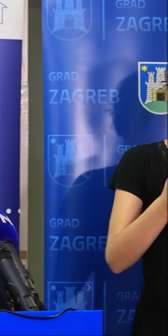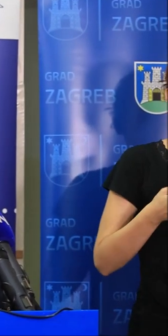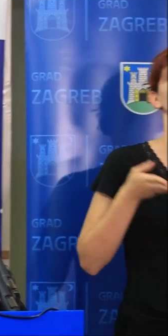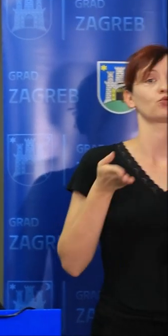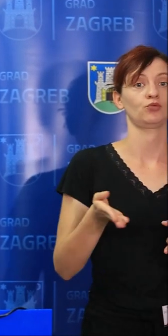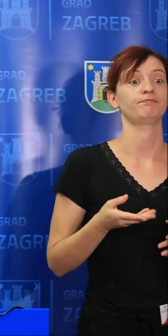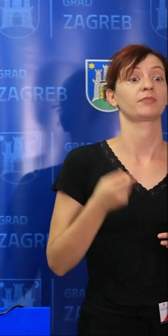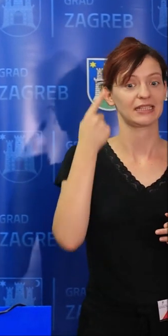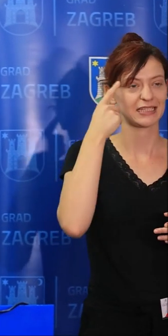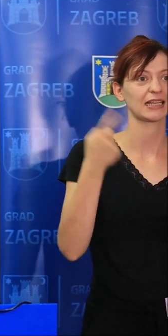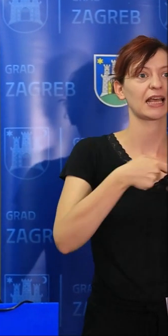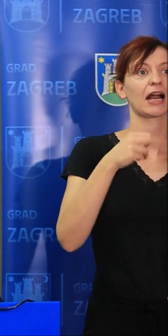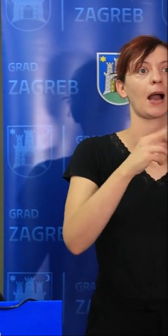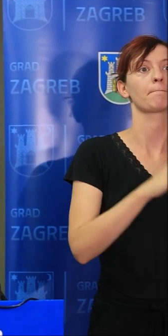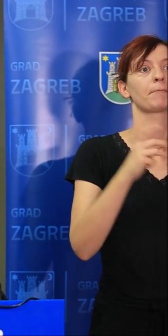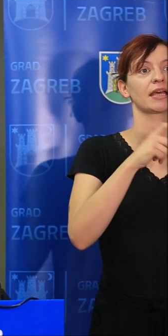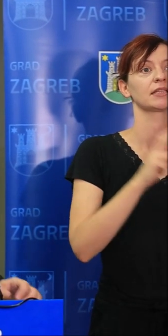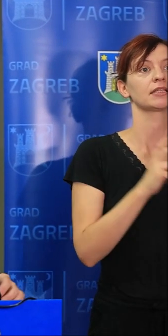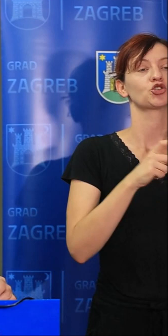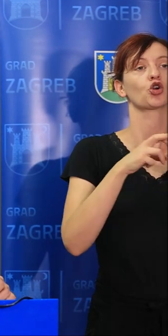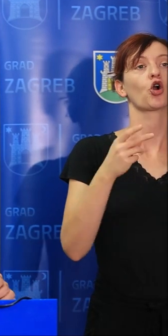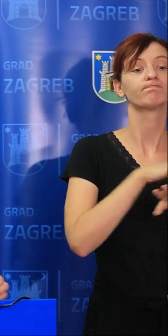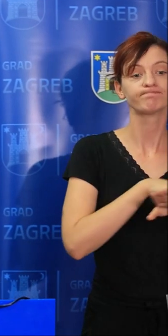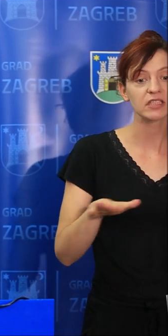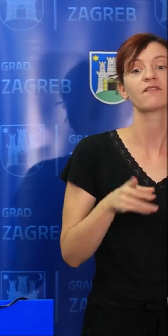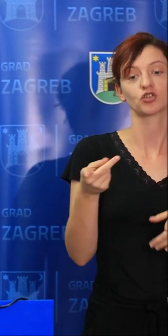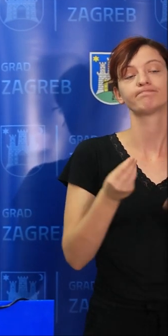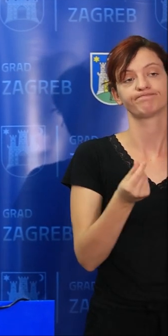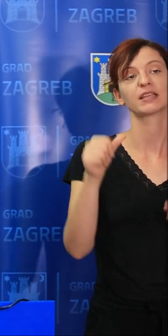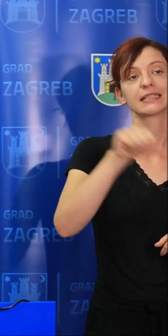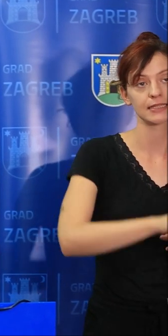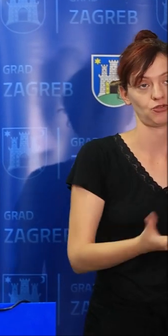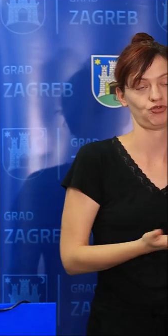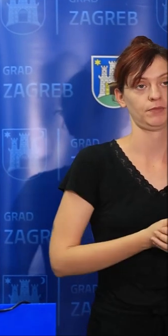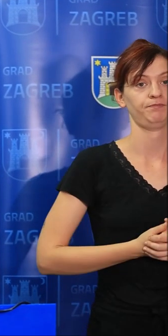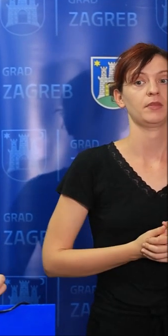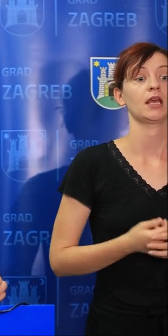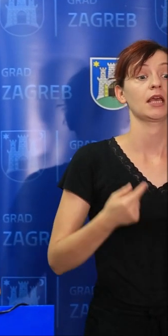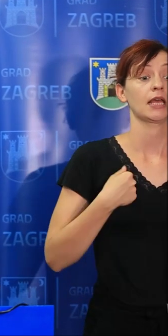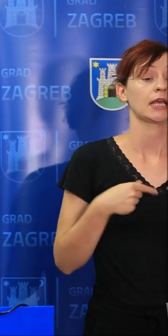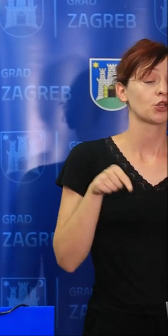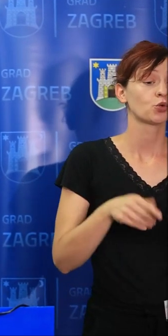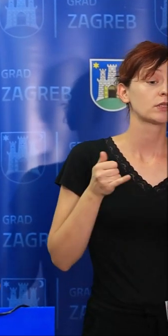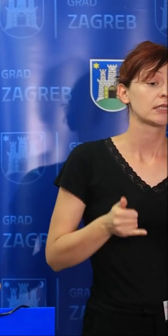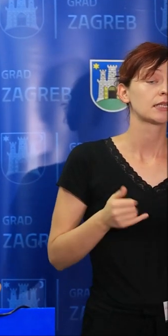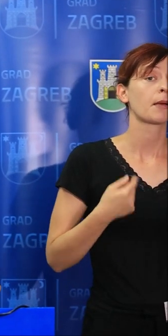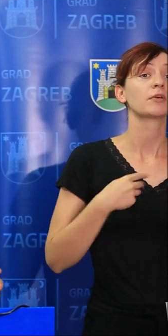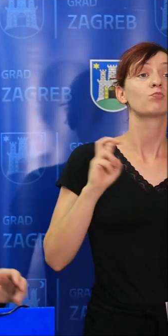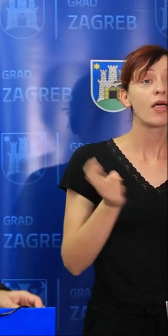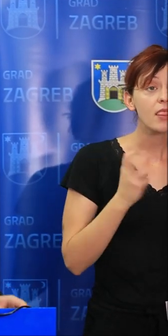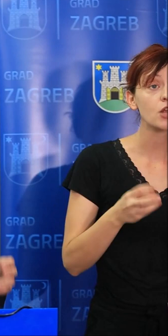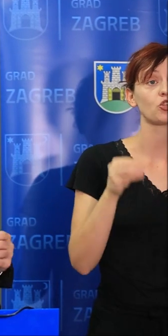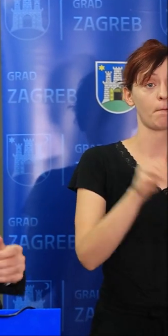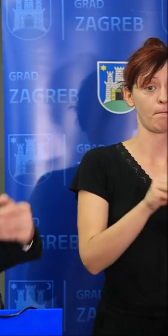kao što znate, je i završio stečaj. Što se tiče, i tu za sada, evo, tražili smo i